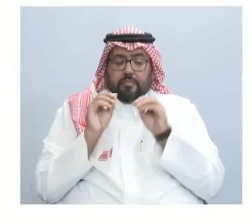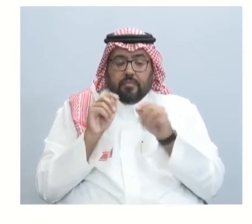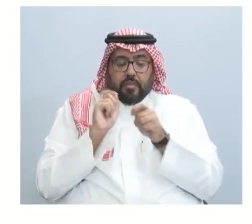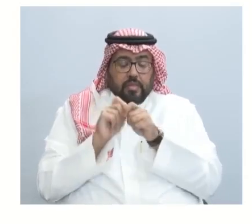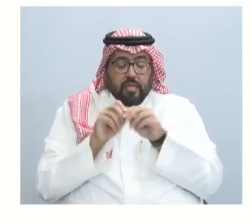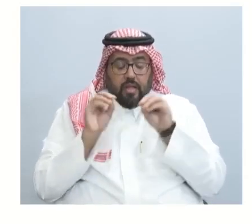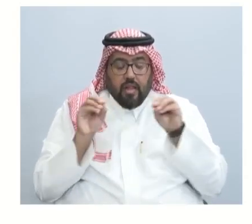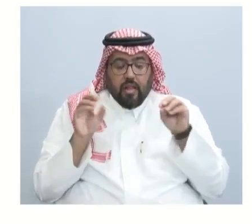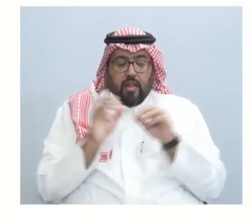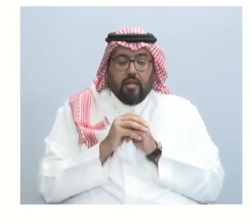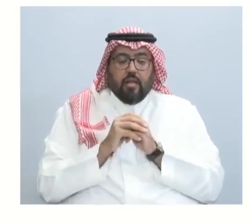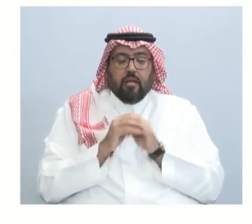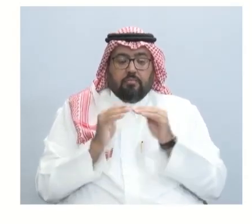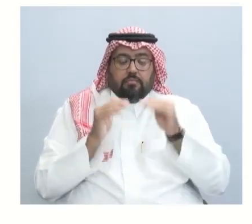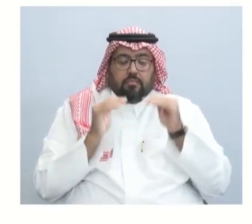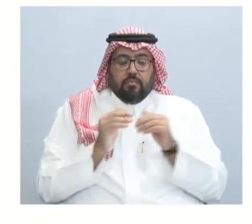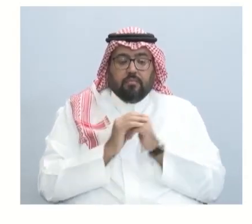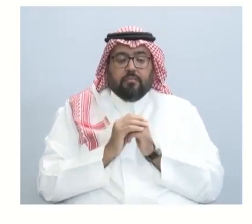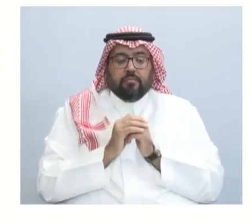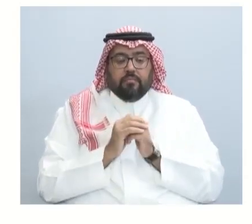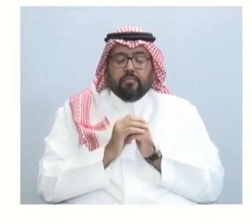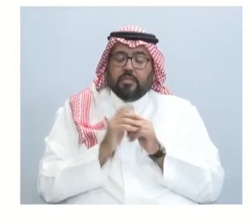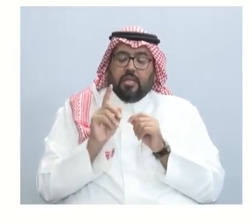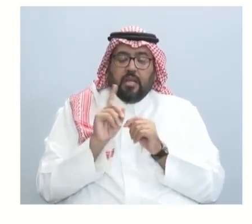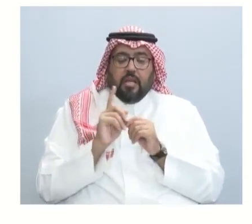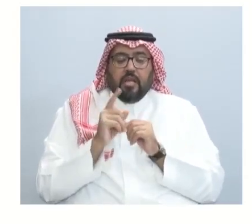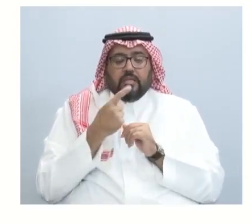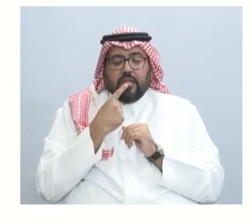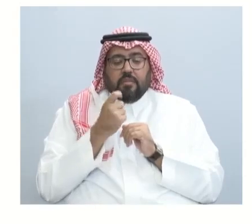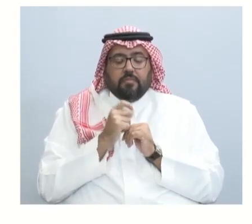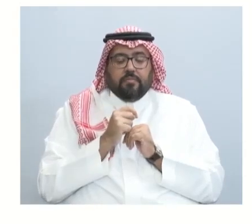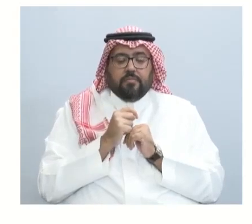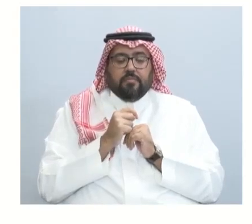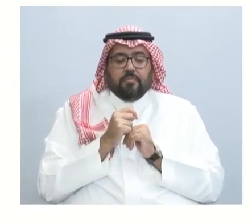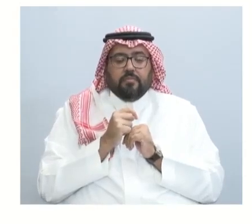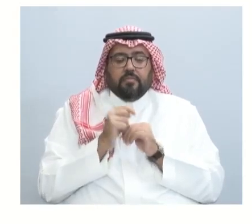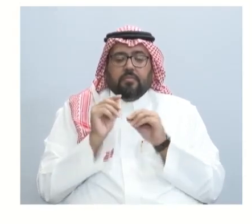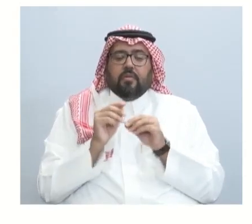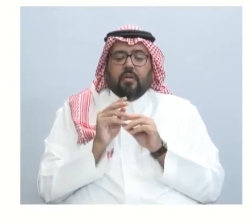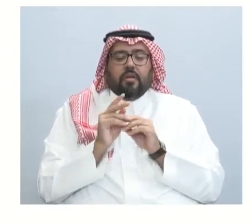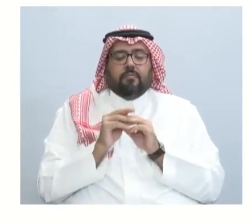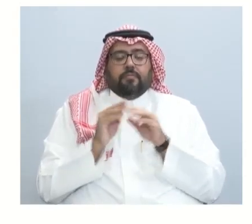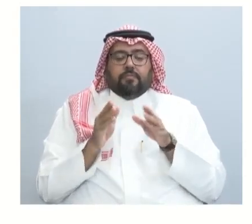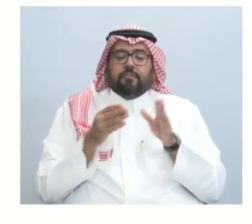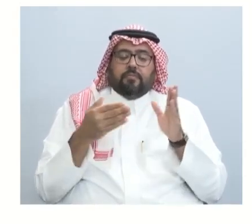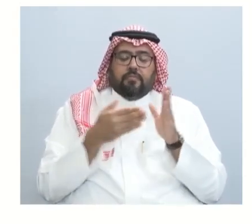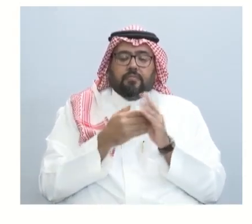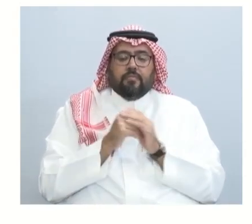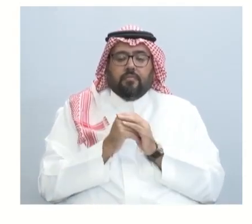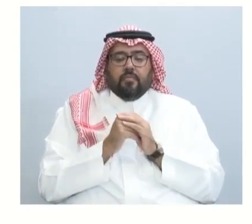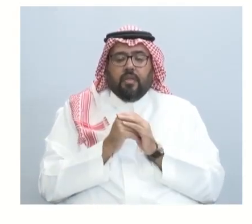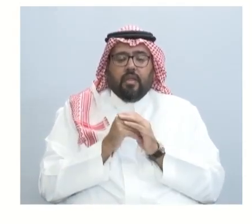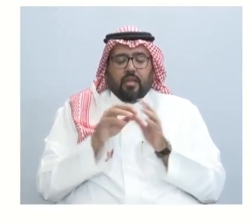لها وما بين مواد نستطيع او لا نستطيع ان نقوم بعمليه الترشيح لها حتى نستطيع